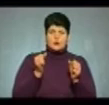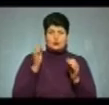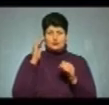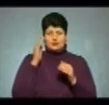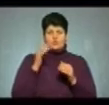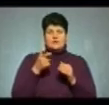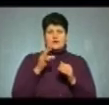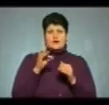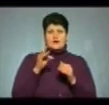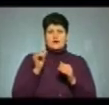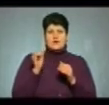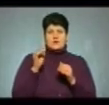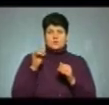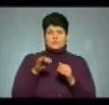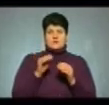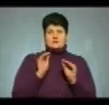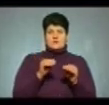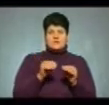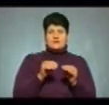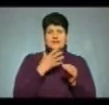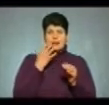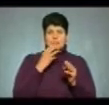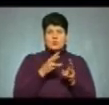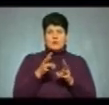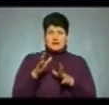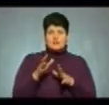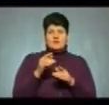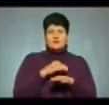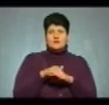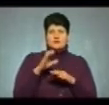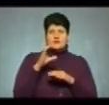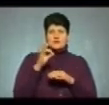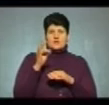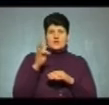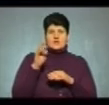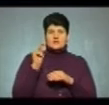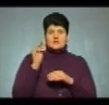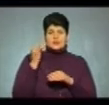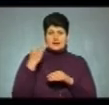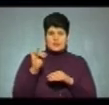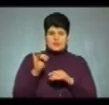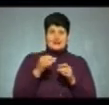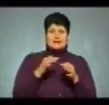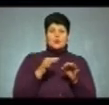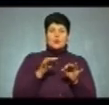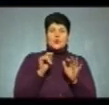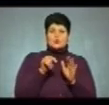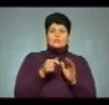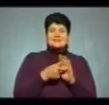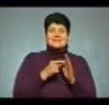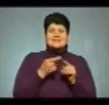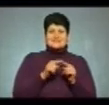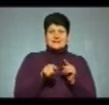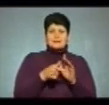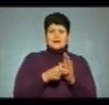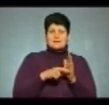грантові кошти, як я сказав, встановлюють тепломережі по будинках на масиві Сонячний і ТП. І доступ до цих приміщень мають